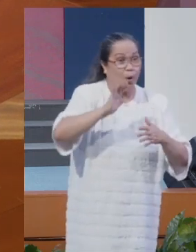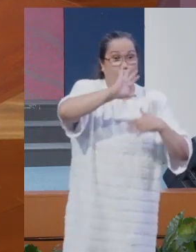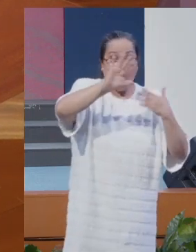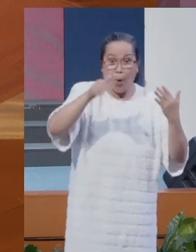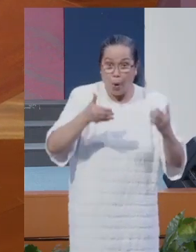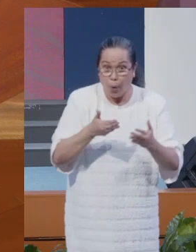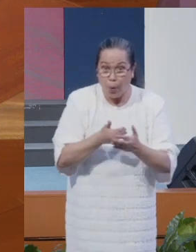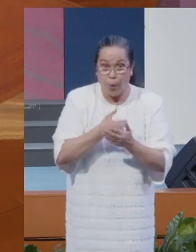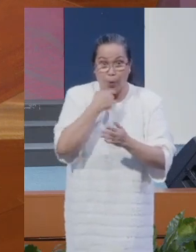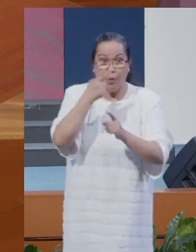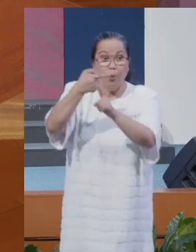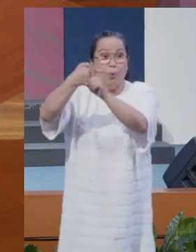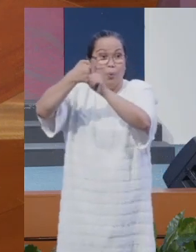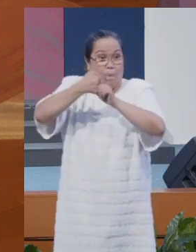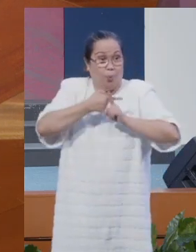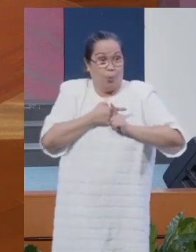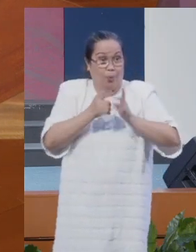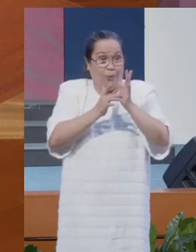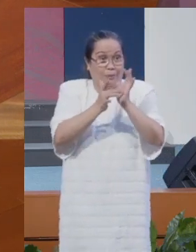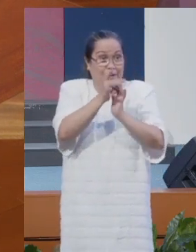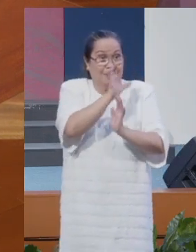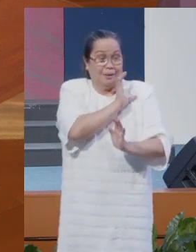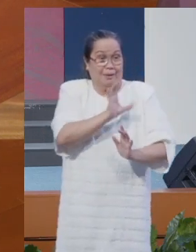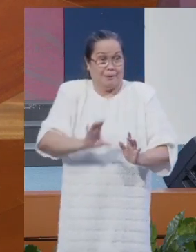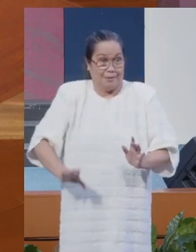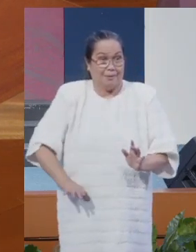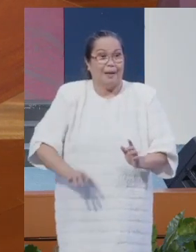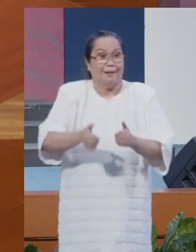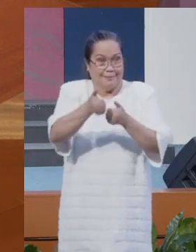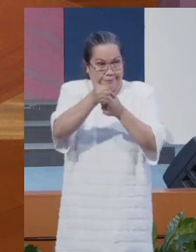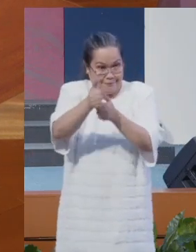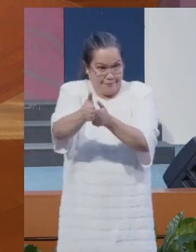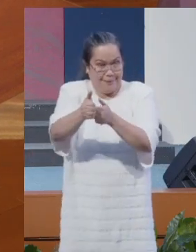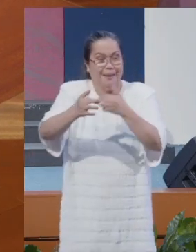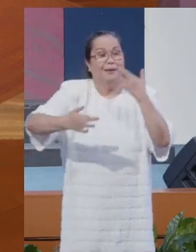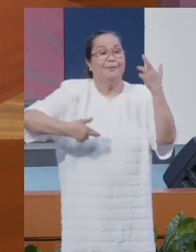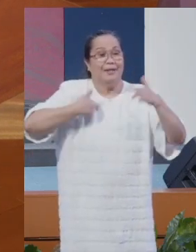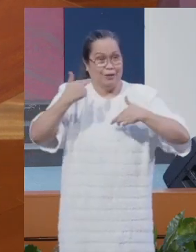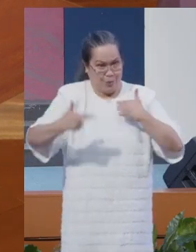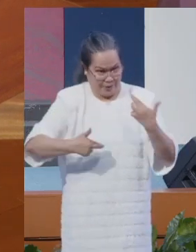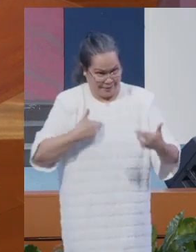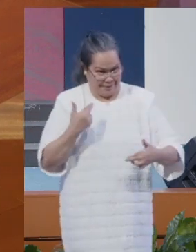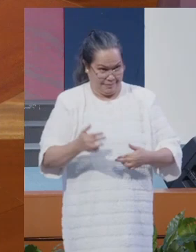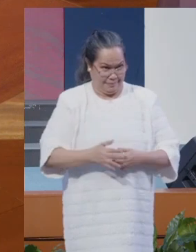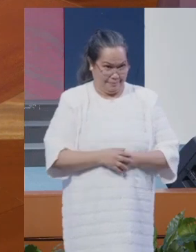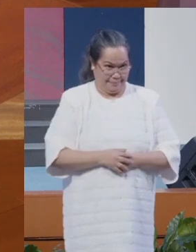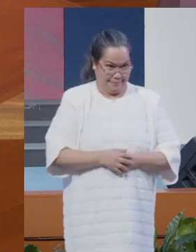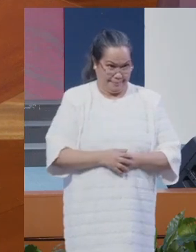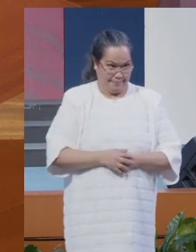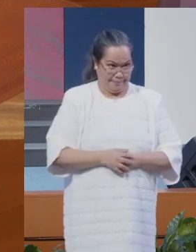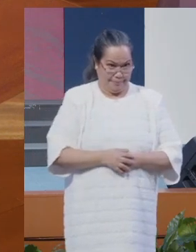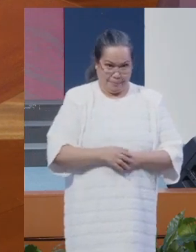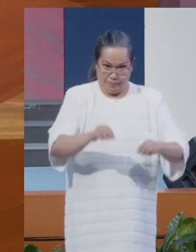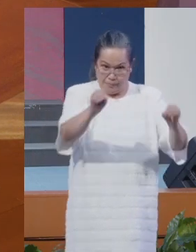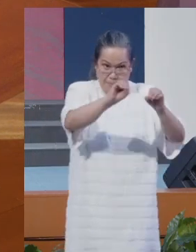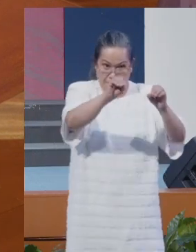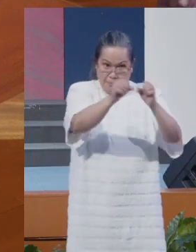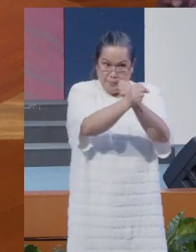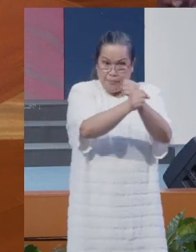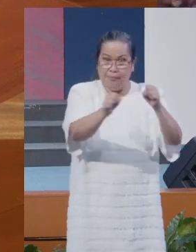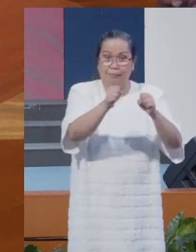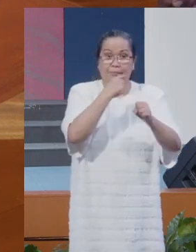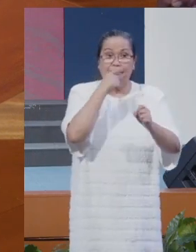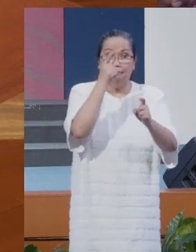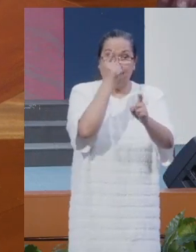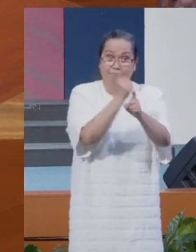ng tumanggap kay Jesus, ganon ang ugali, nagre-rejoice. Walang kaligtasan sa mabubuting gawa o